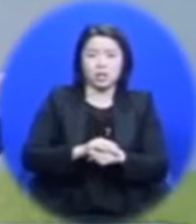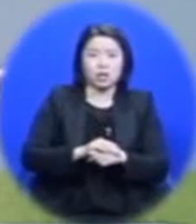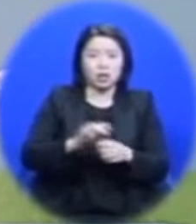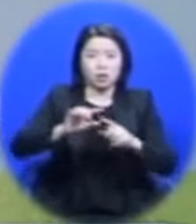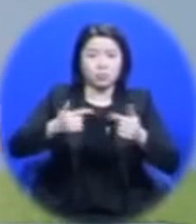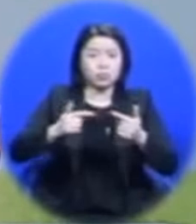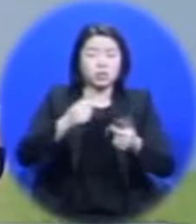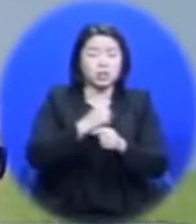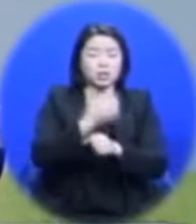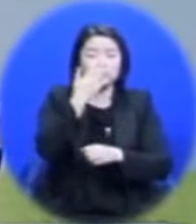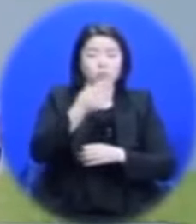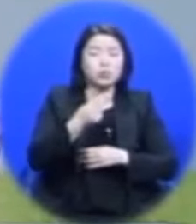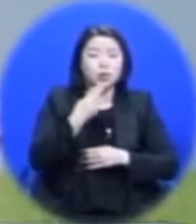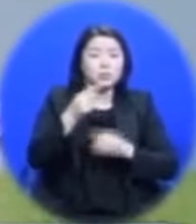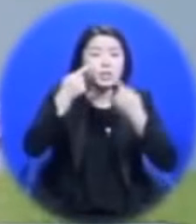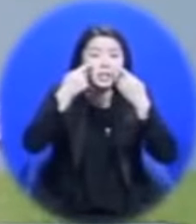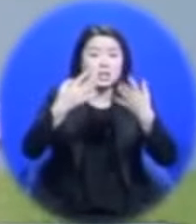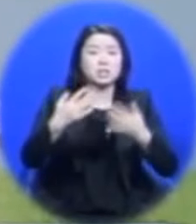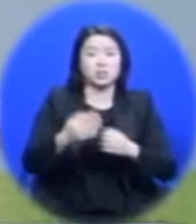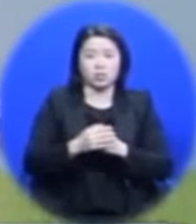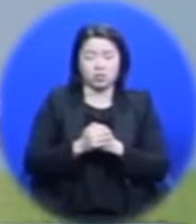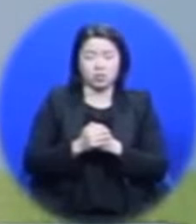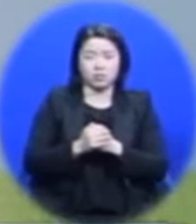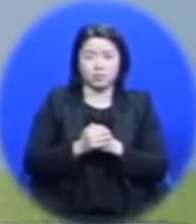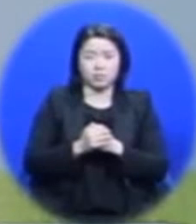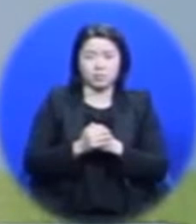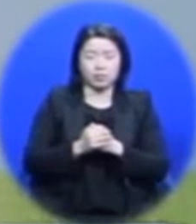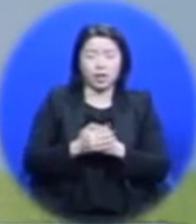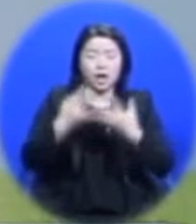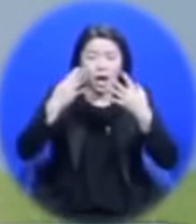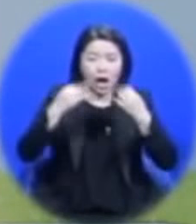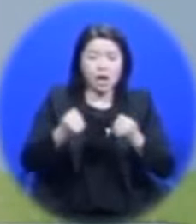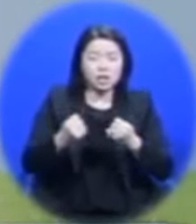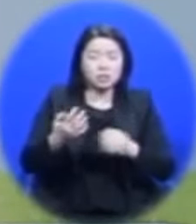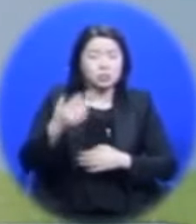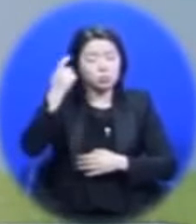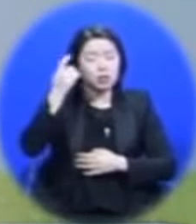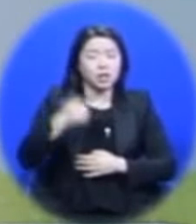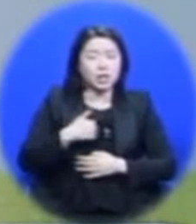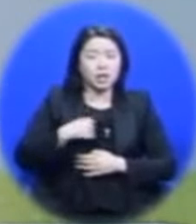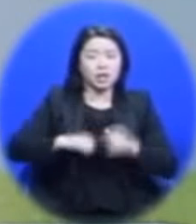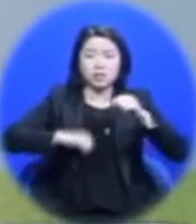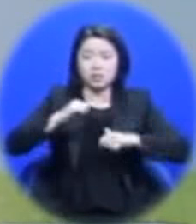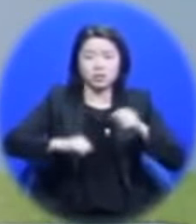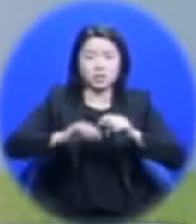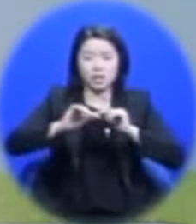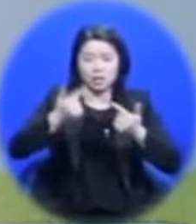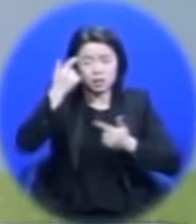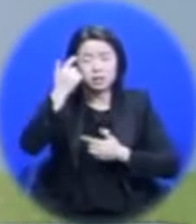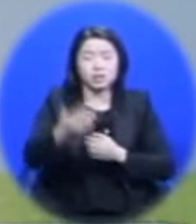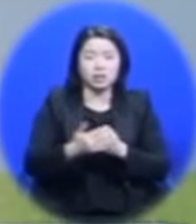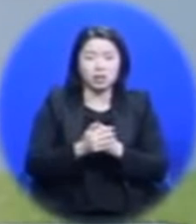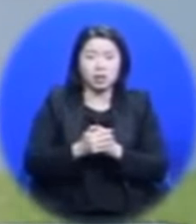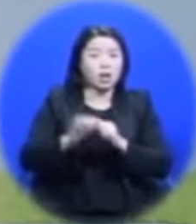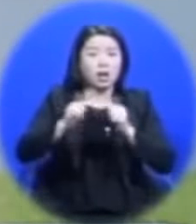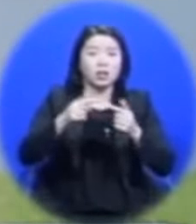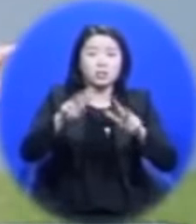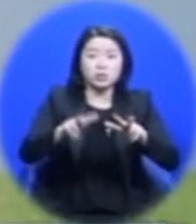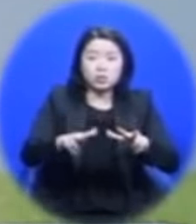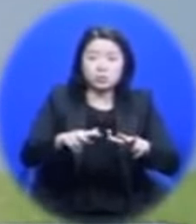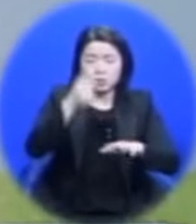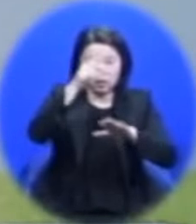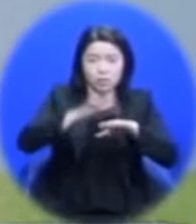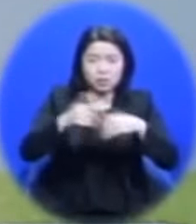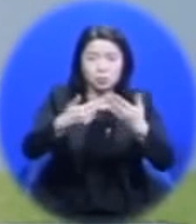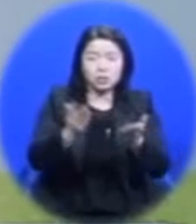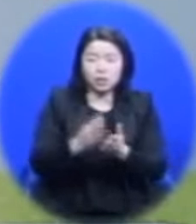부인할 수 없는 증거 아닙니까, 지금? 하나님은 내게 왜 역사 안 하시나? 아니, 지금 예배당에 와서